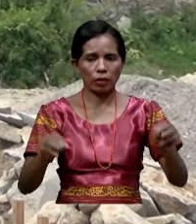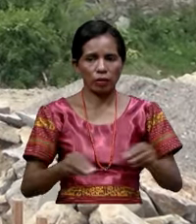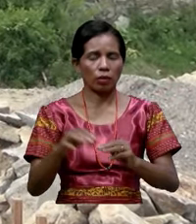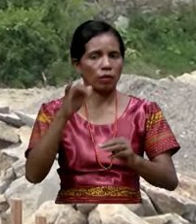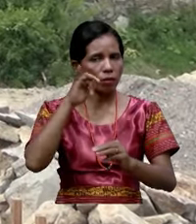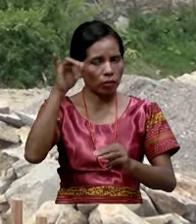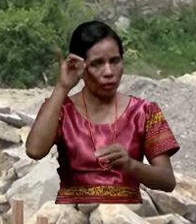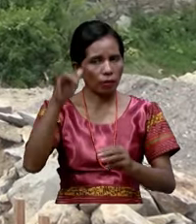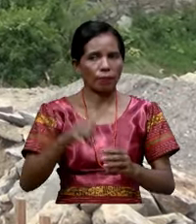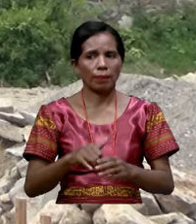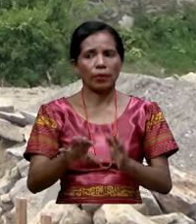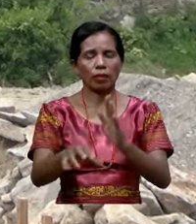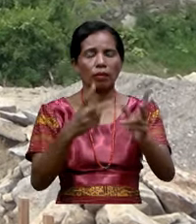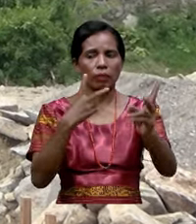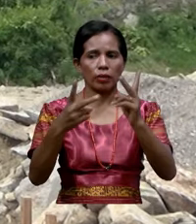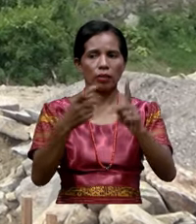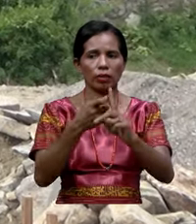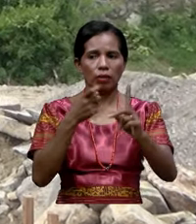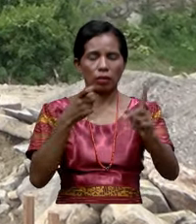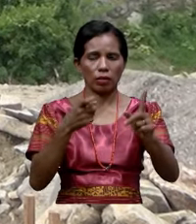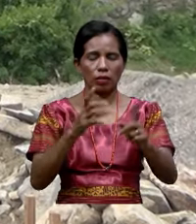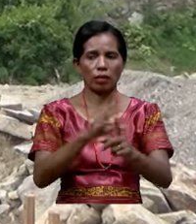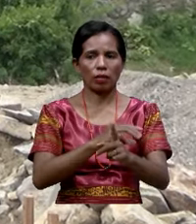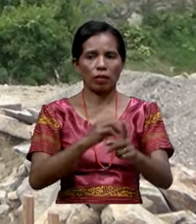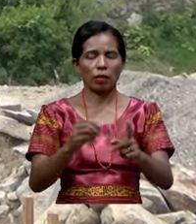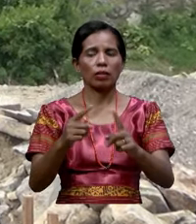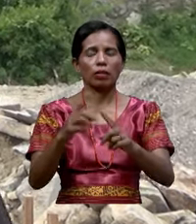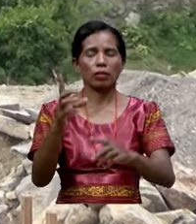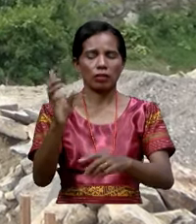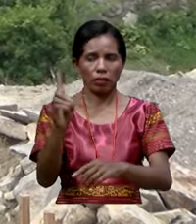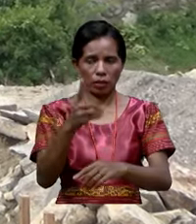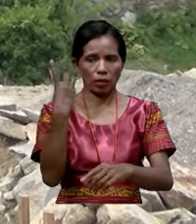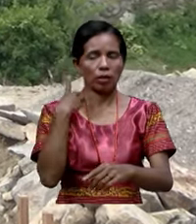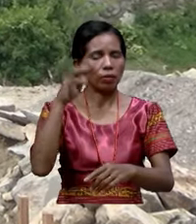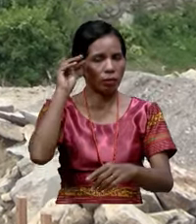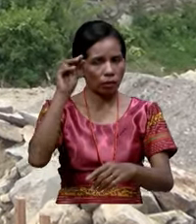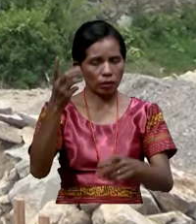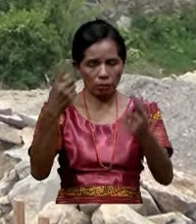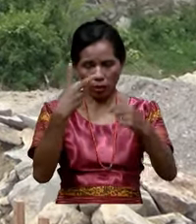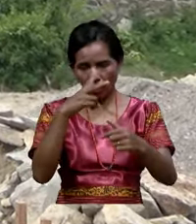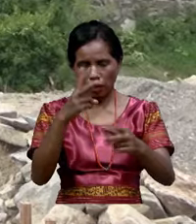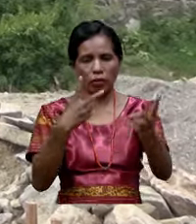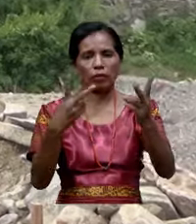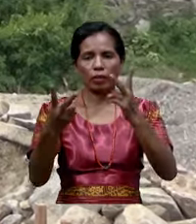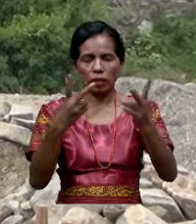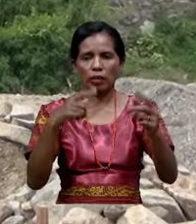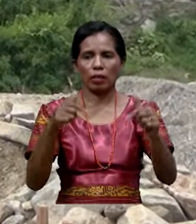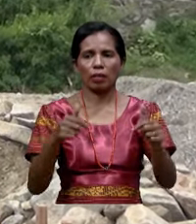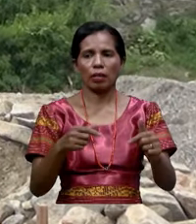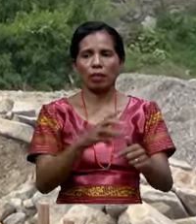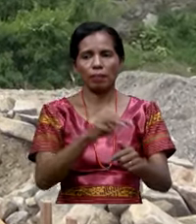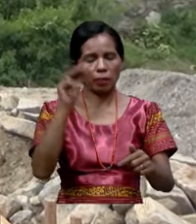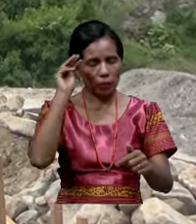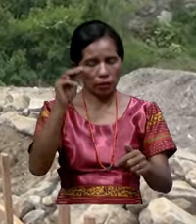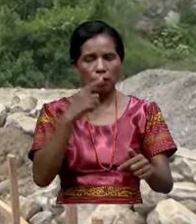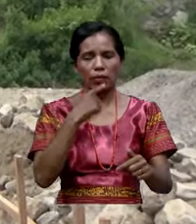ikmos etan visito yusi sekretaris tertoponomia iya oh unida dermos amni minister rasik mayona ini me visito ona nepe amni minister ala orang